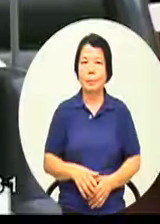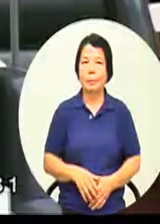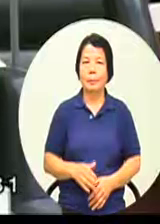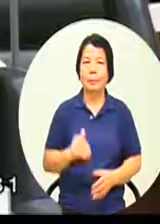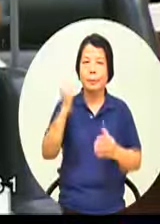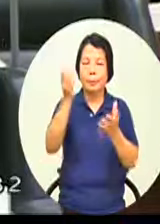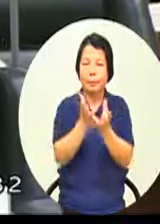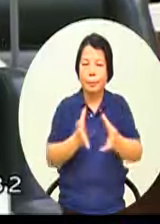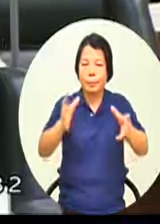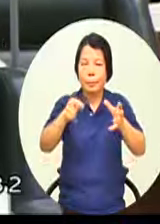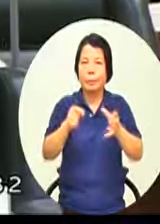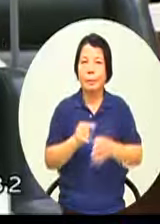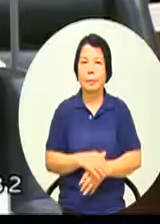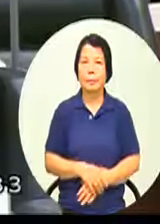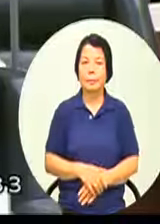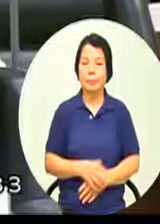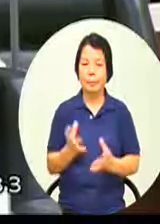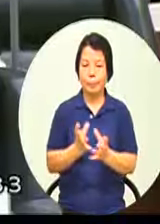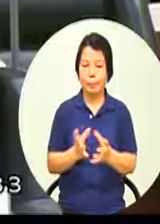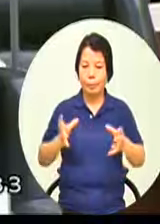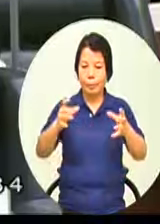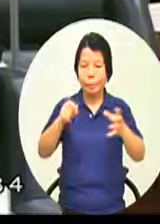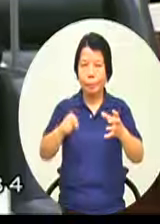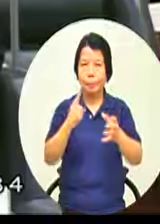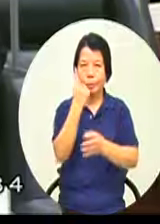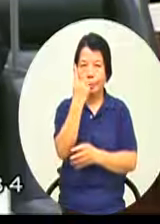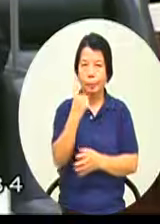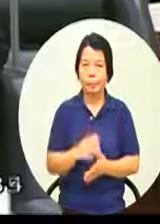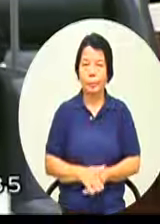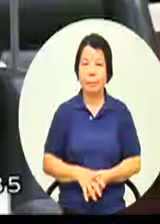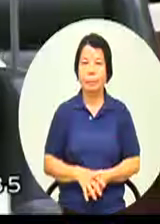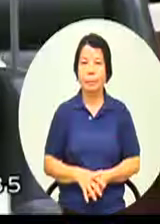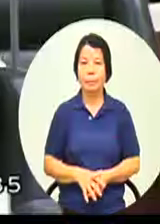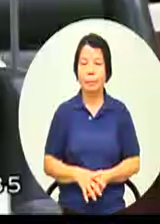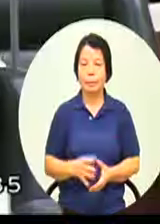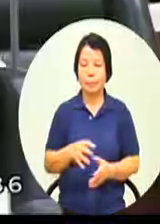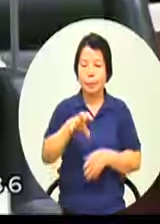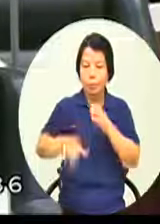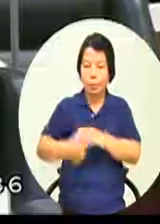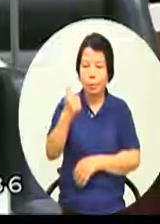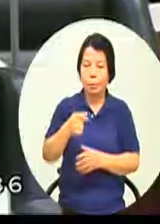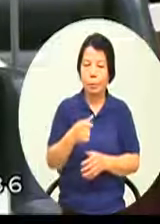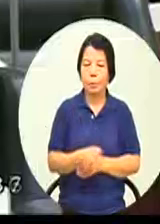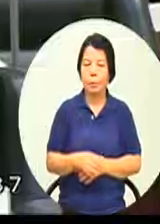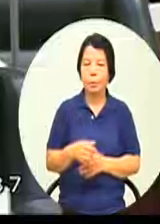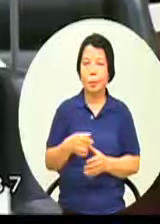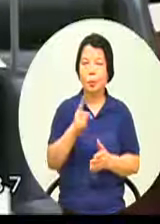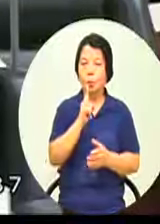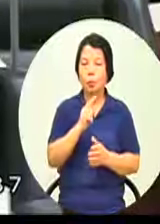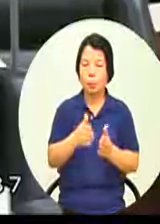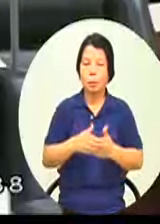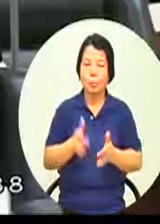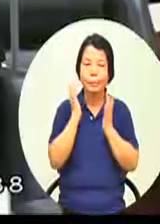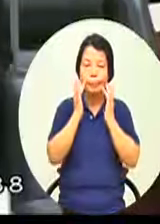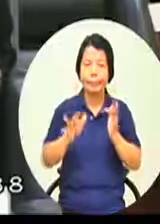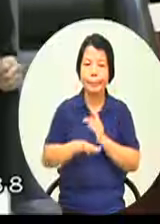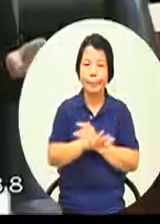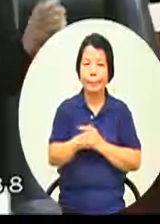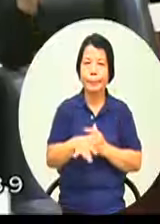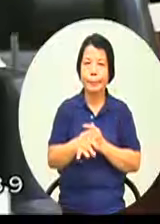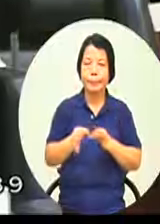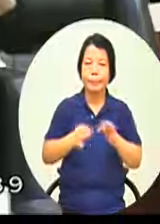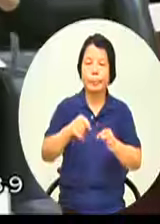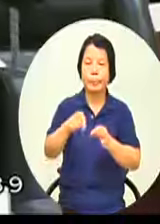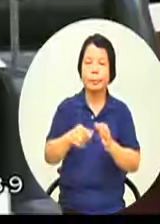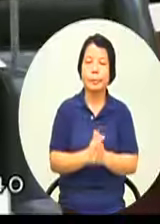啦，一粒，伊个局长今仔日甲咱讲吼，咱其实去市场买的时阵啊，是讲不管去